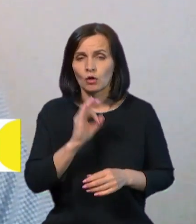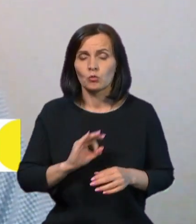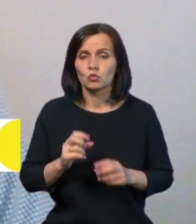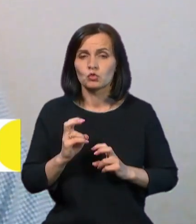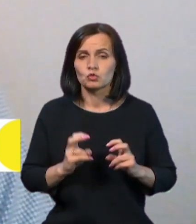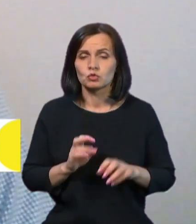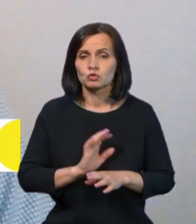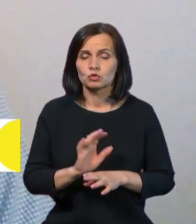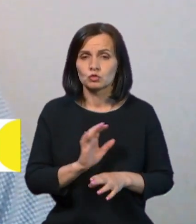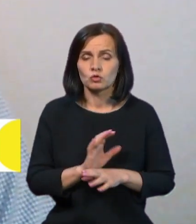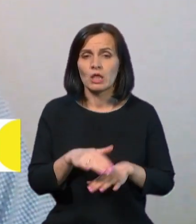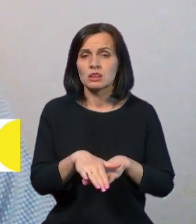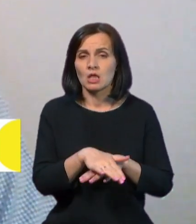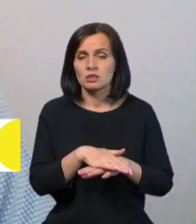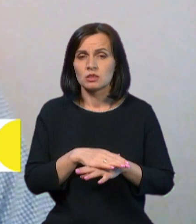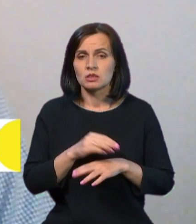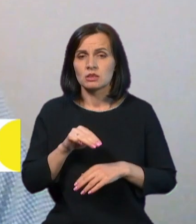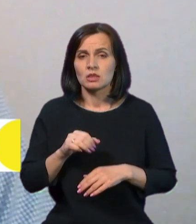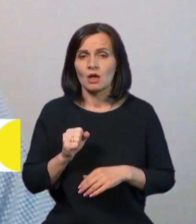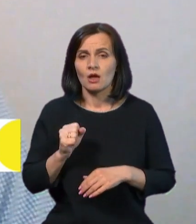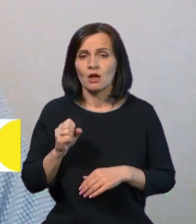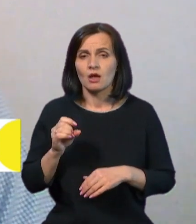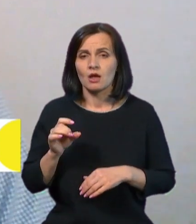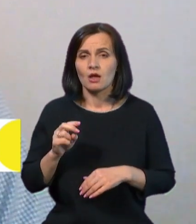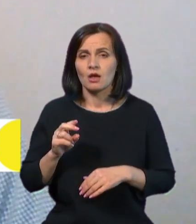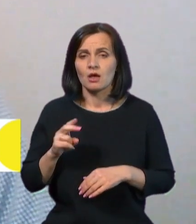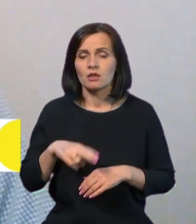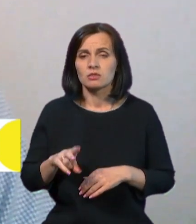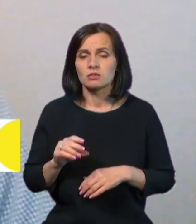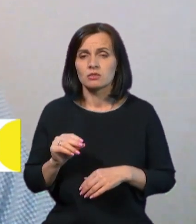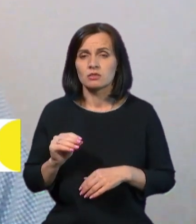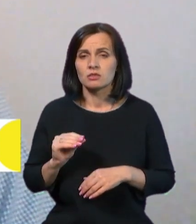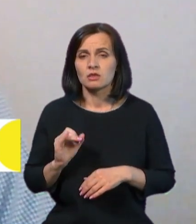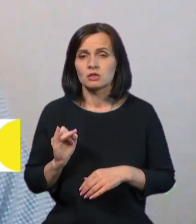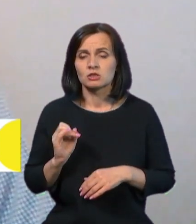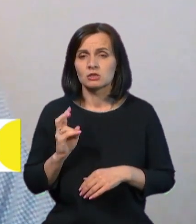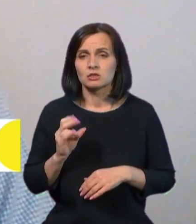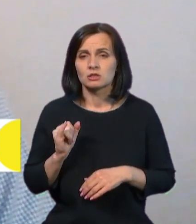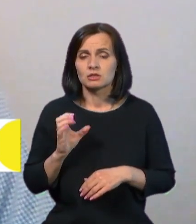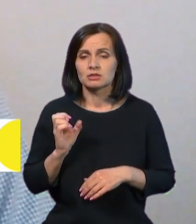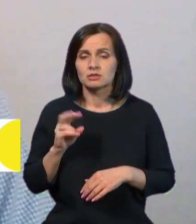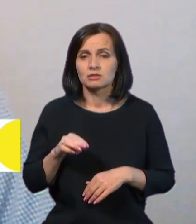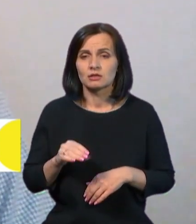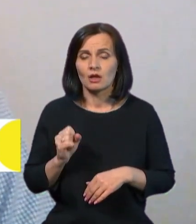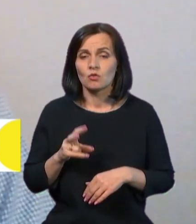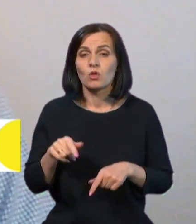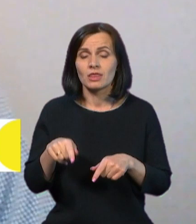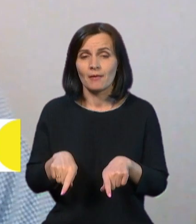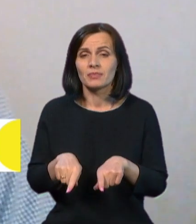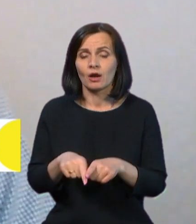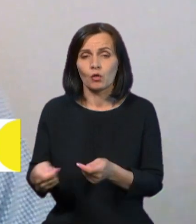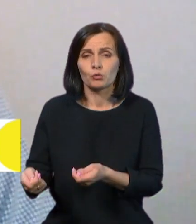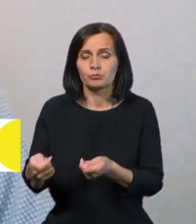літальних апаратів на території Таджикистану. Звідти так само йдуть постачання для потреб окупаційної армії, що